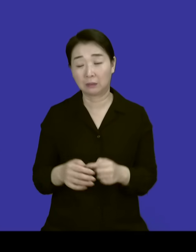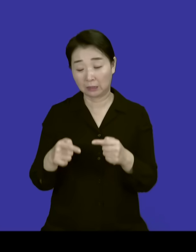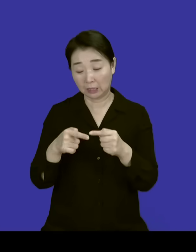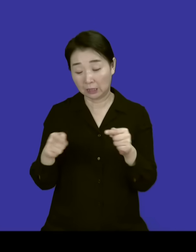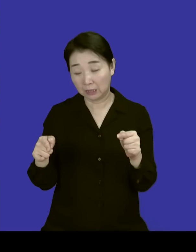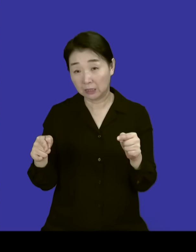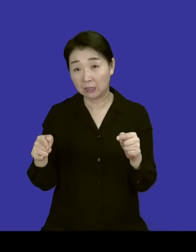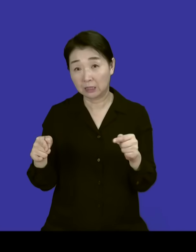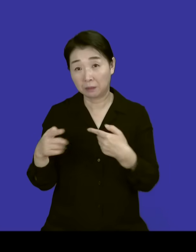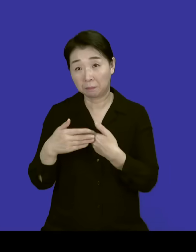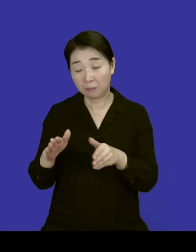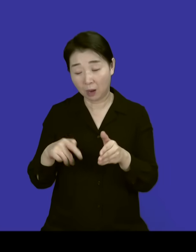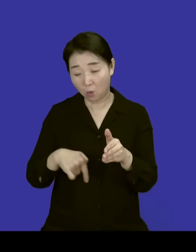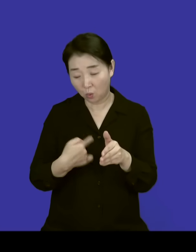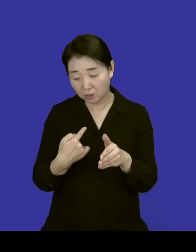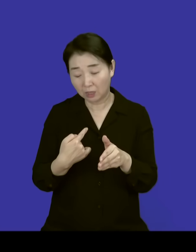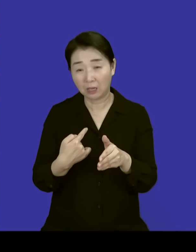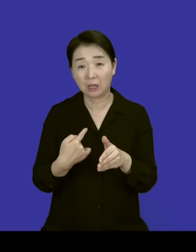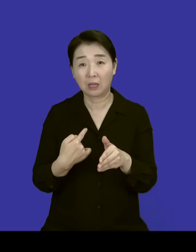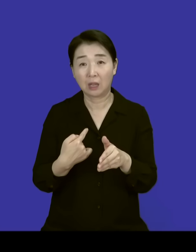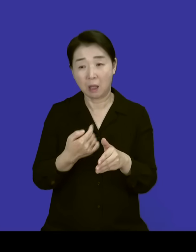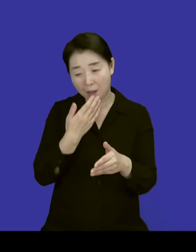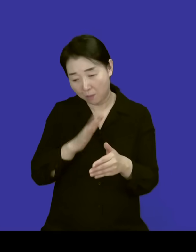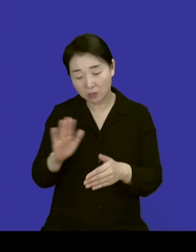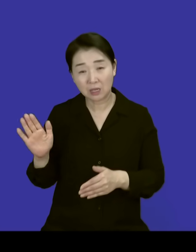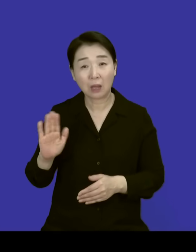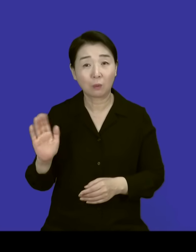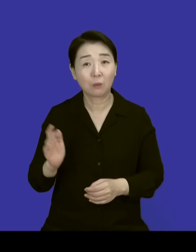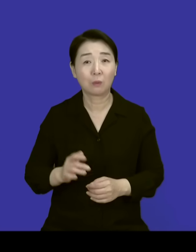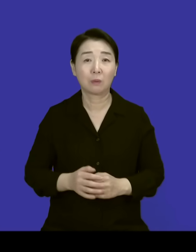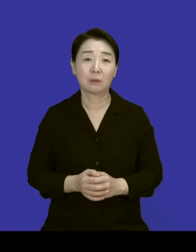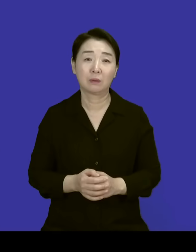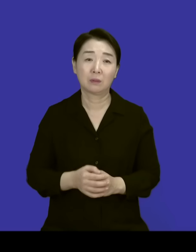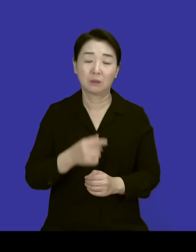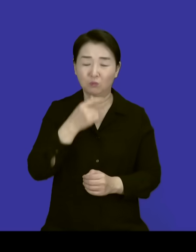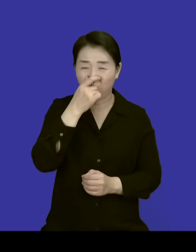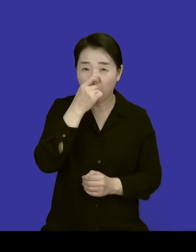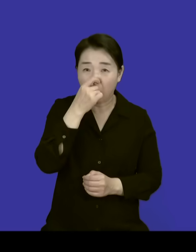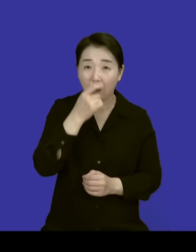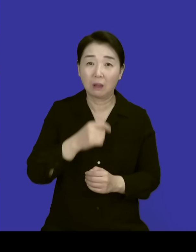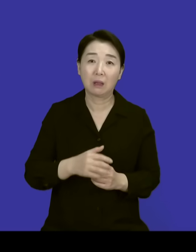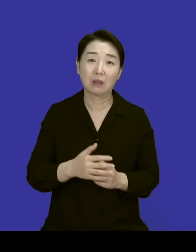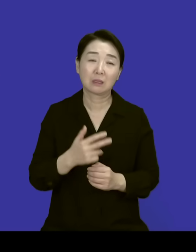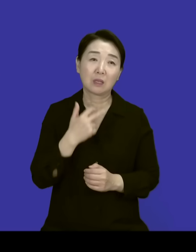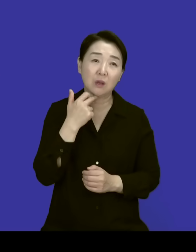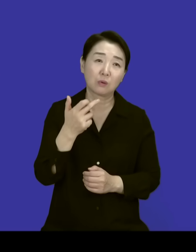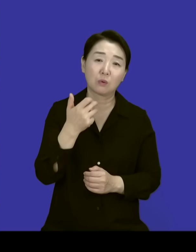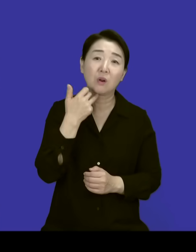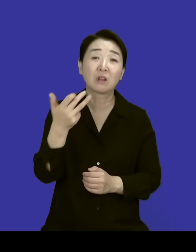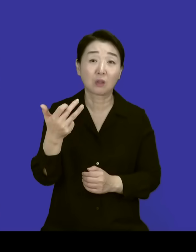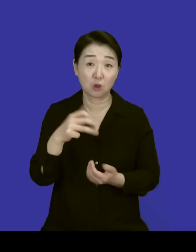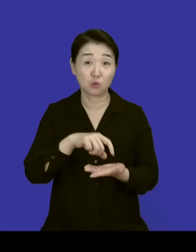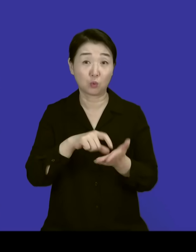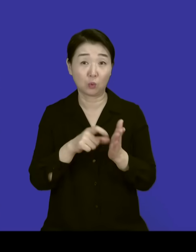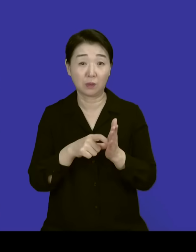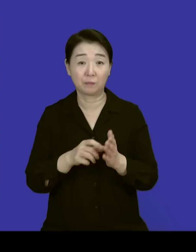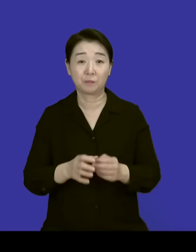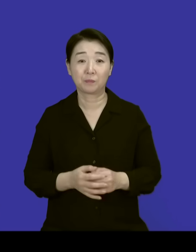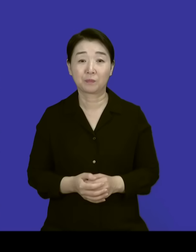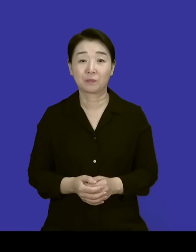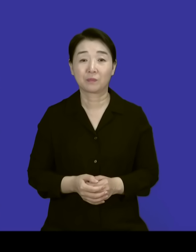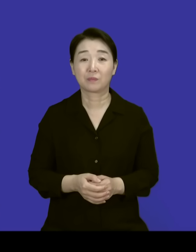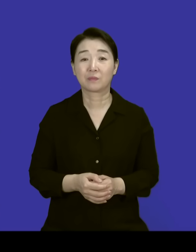혼자 빈속에 예. 소주를 그때가 17살 후반이었나 18살 되게 초였는 것 같아요. 그 진로